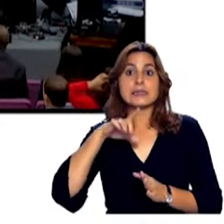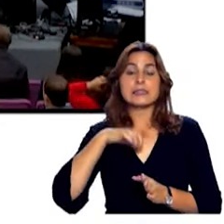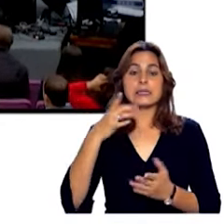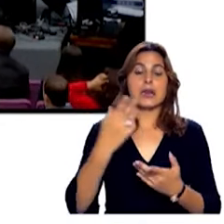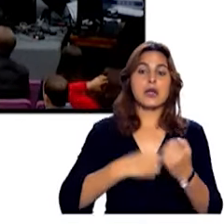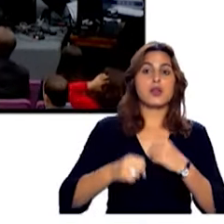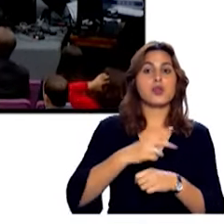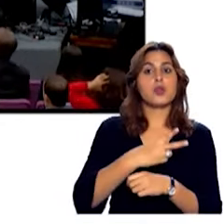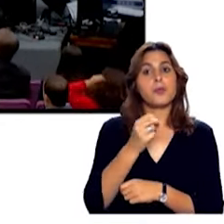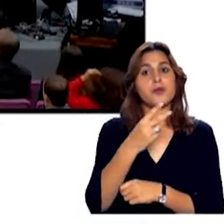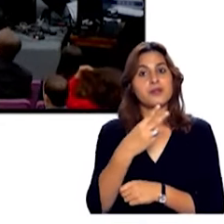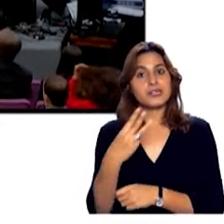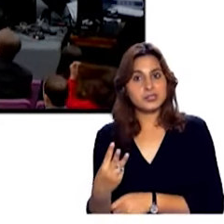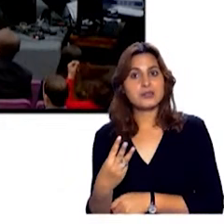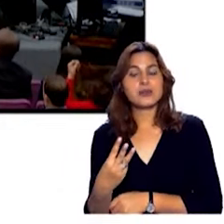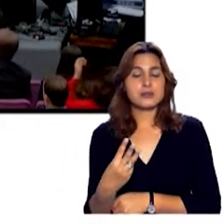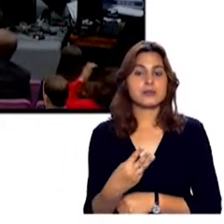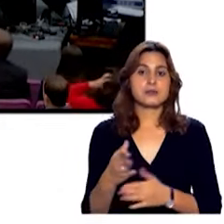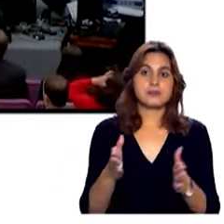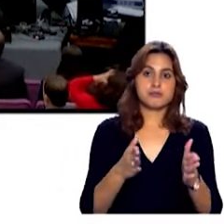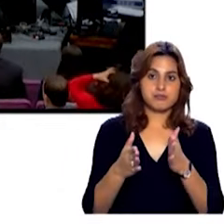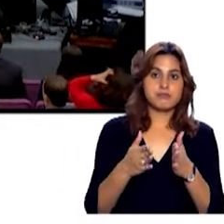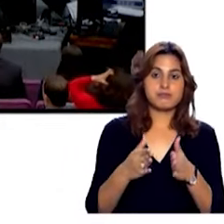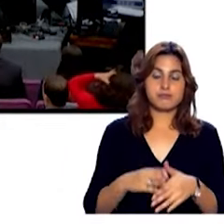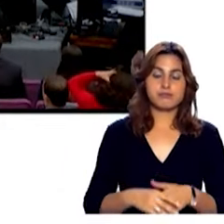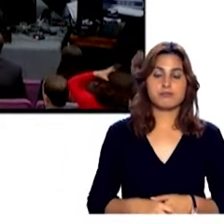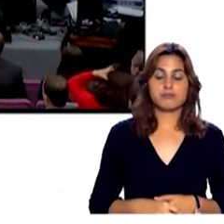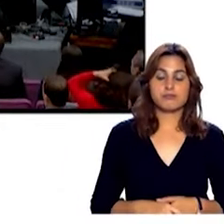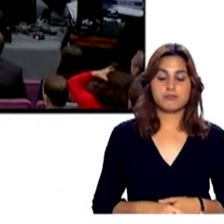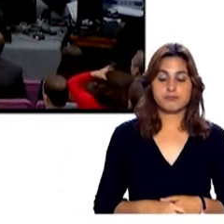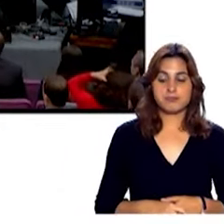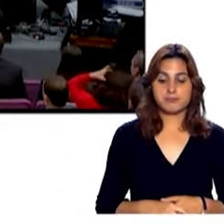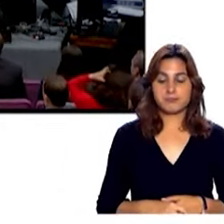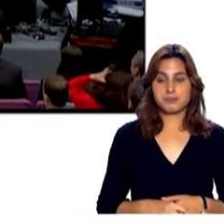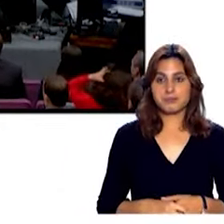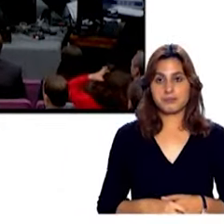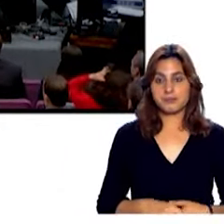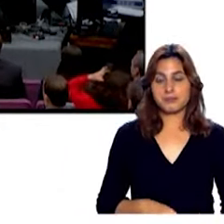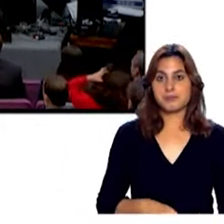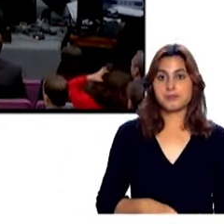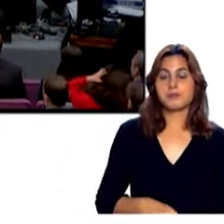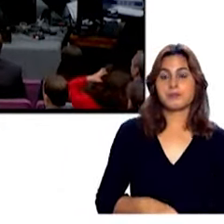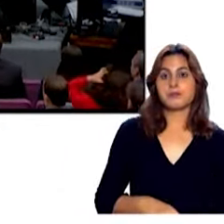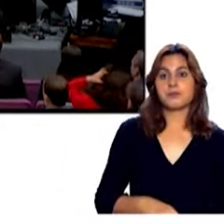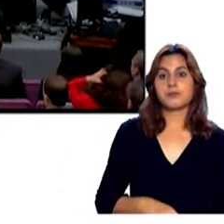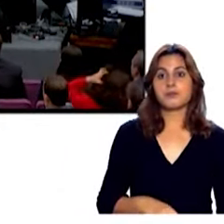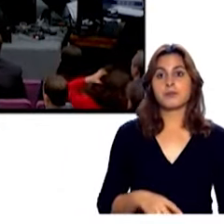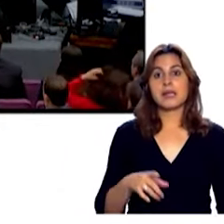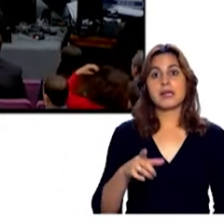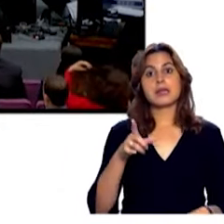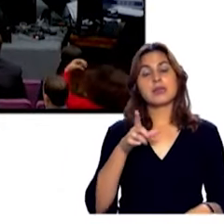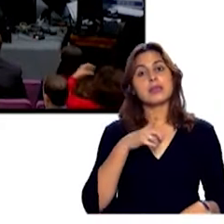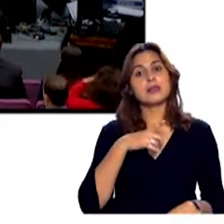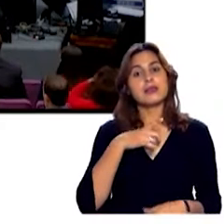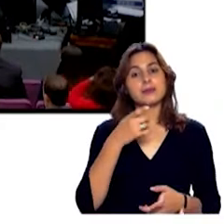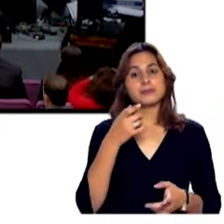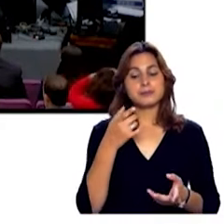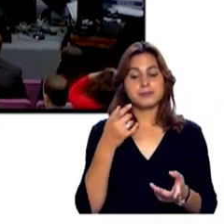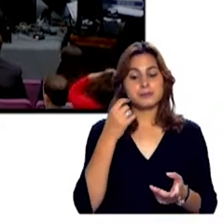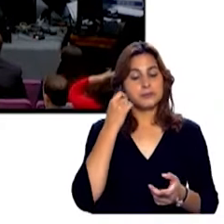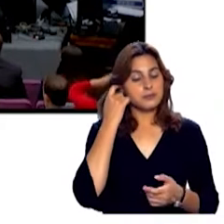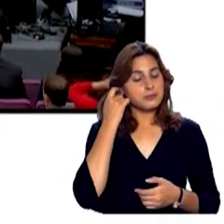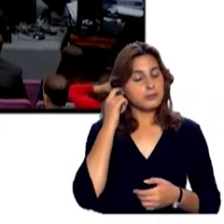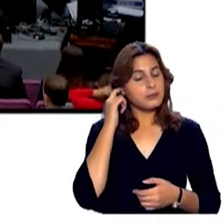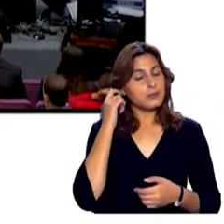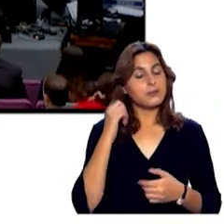223 che vanno vanno prese per quello che valgono S Io non